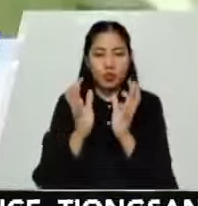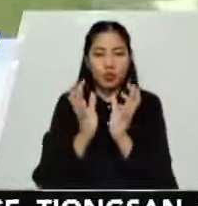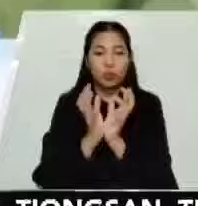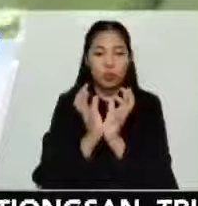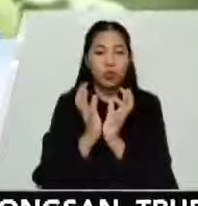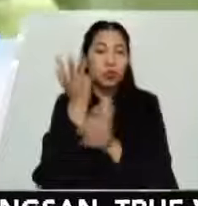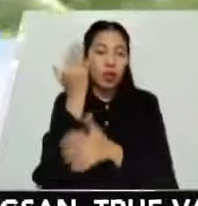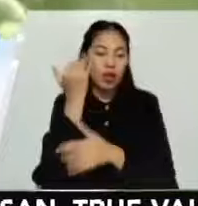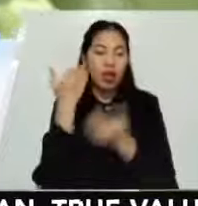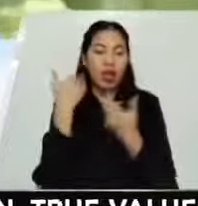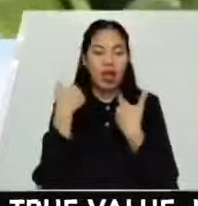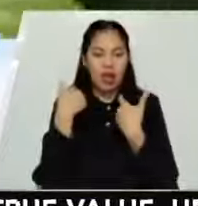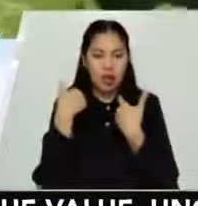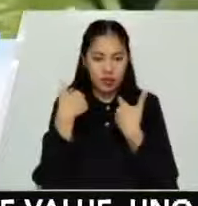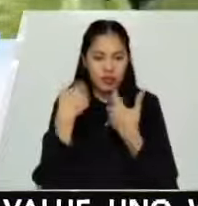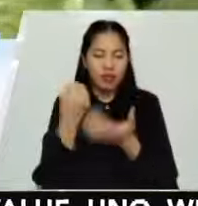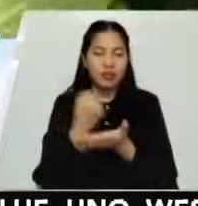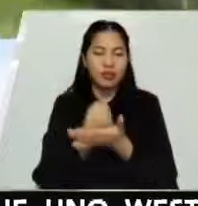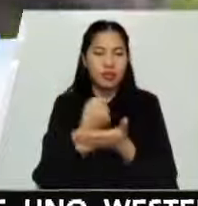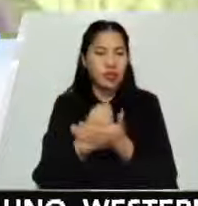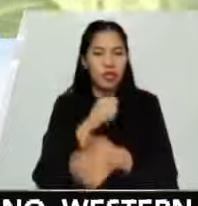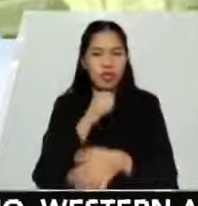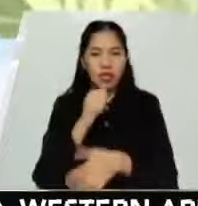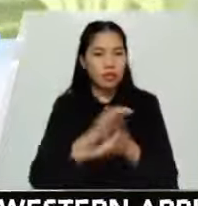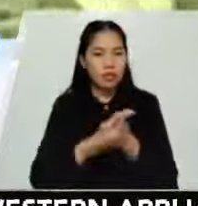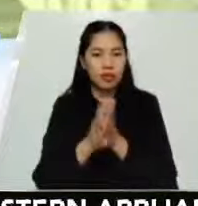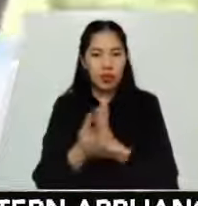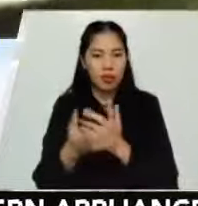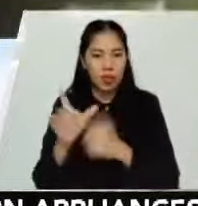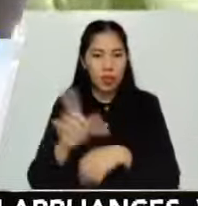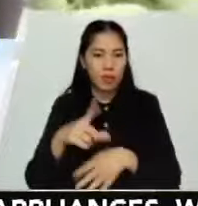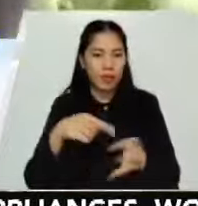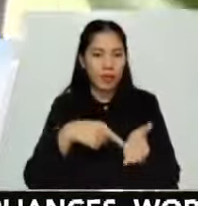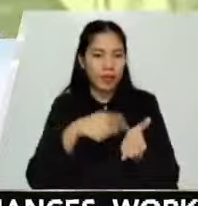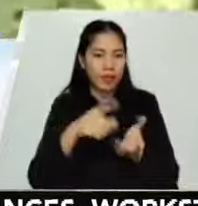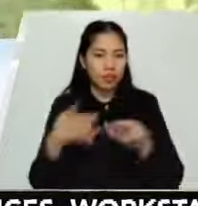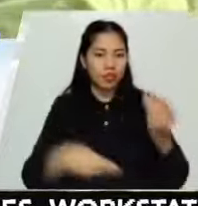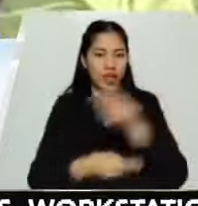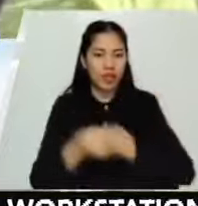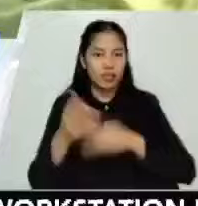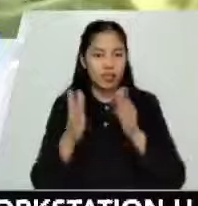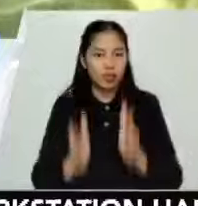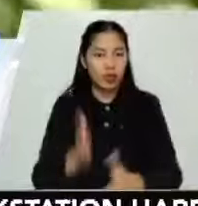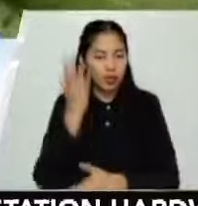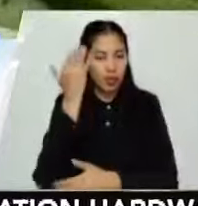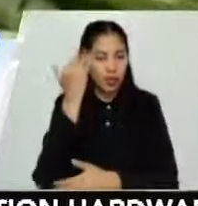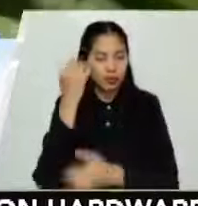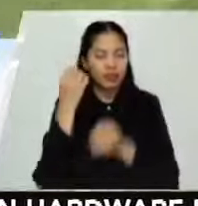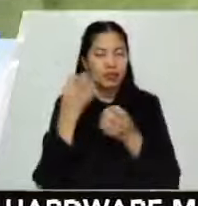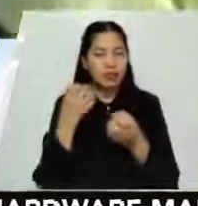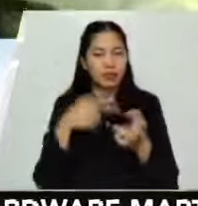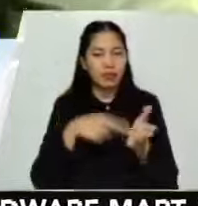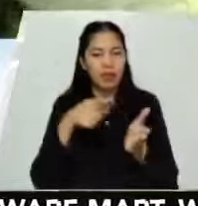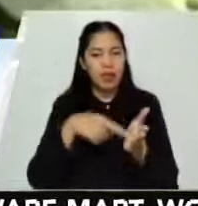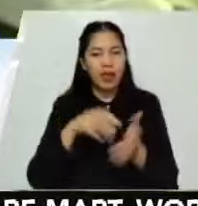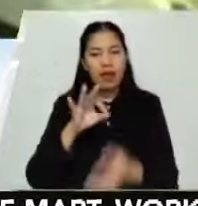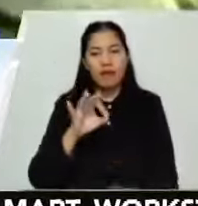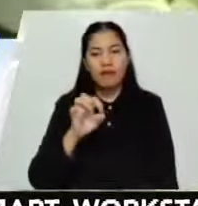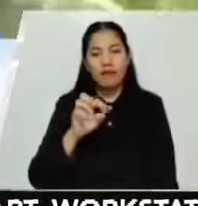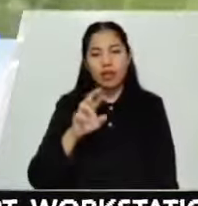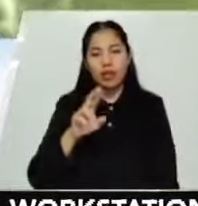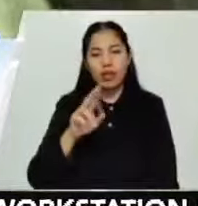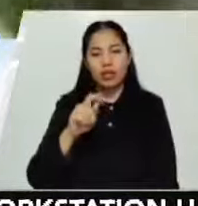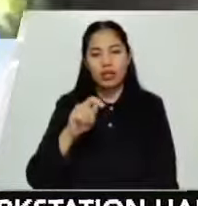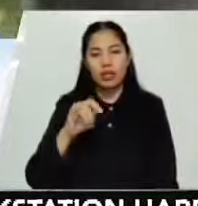lang daw silang baratin ng mga trader Malaki kasi ang gastos nila sa fertilizer sa mga pananim Nong mga nakaraang araw kasi sumadsad